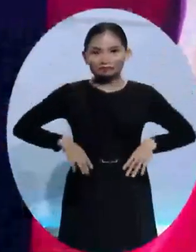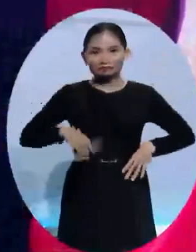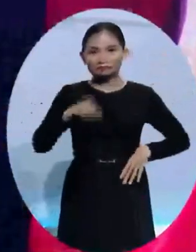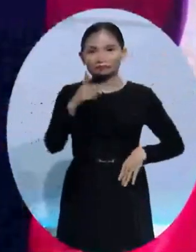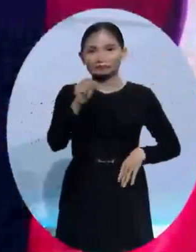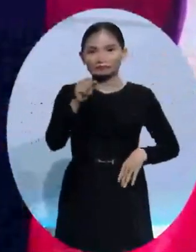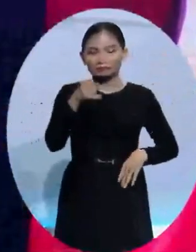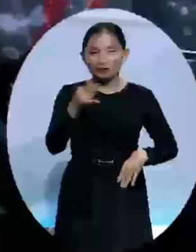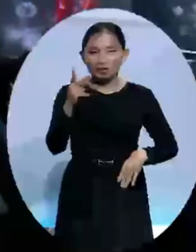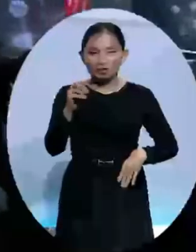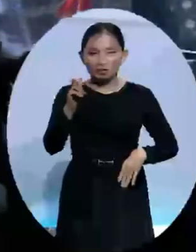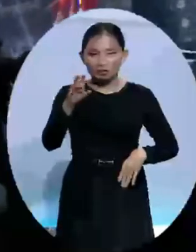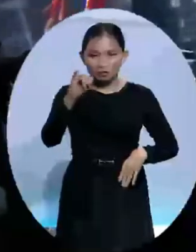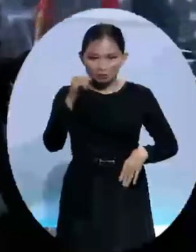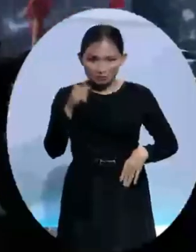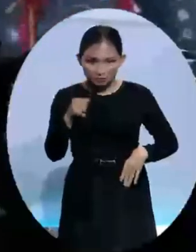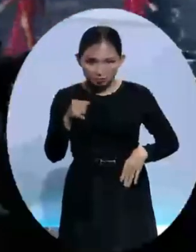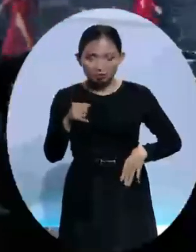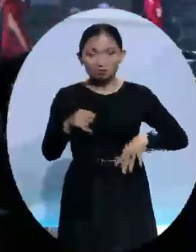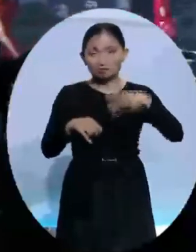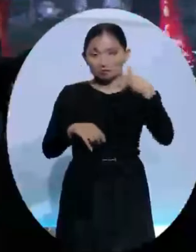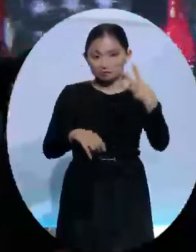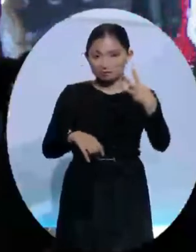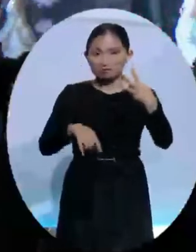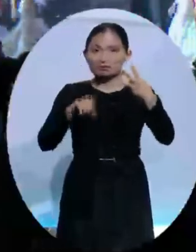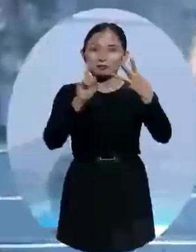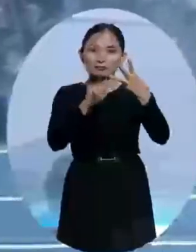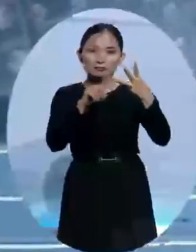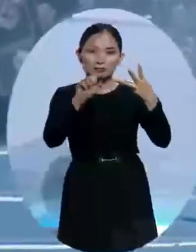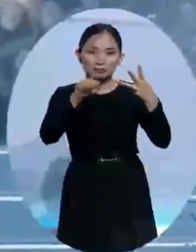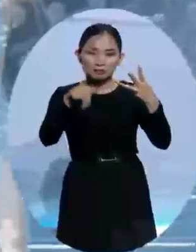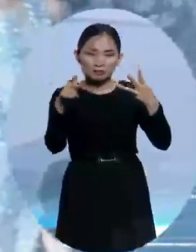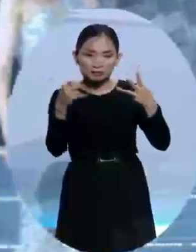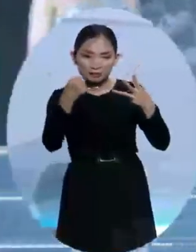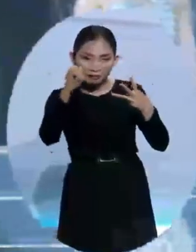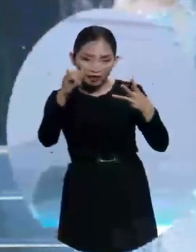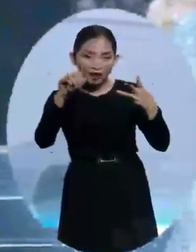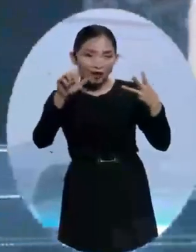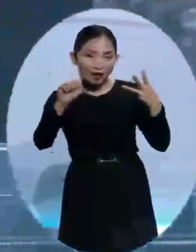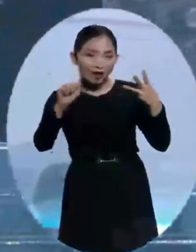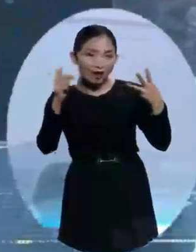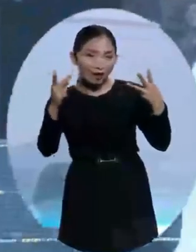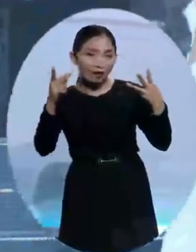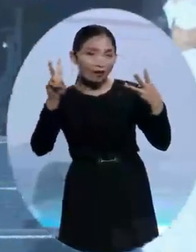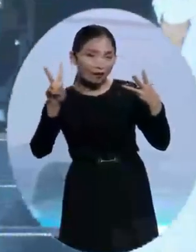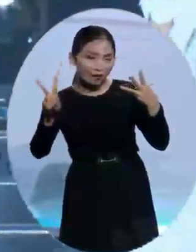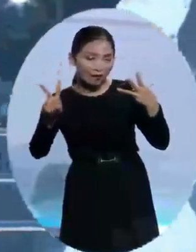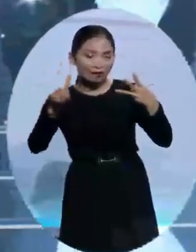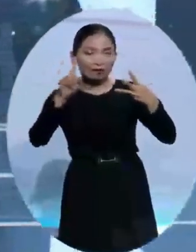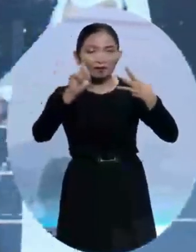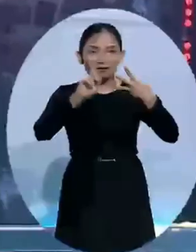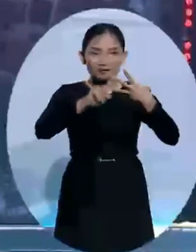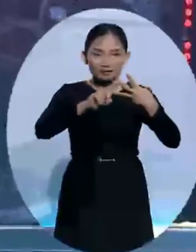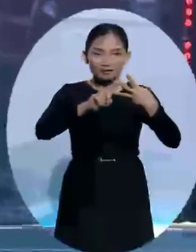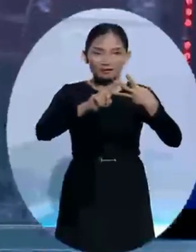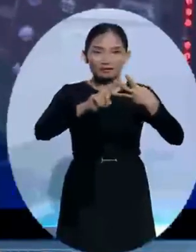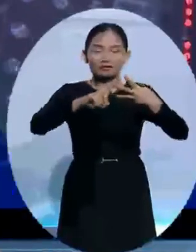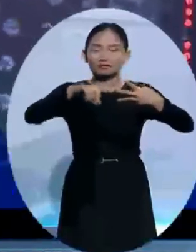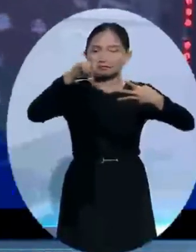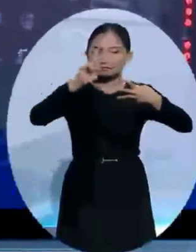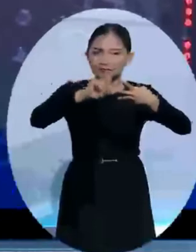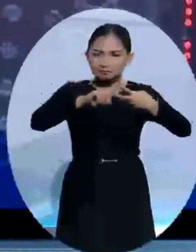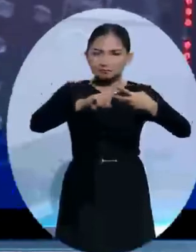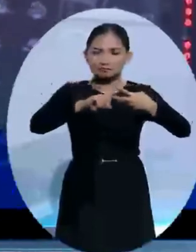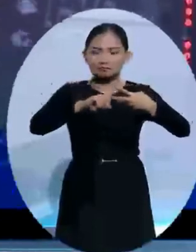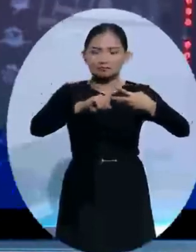sinh Chu Thị Ánh đã giành được vị trí Á hậu 2, Á hậu 1 thuộc về thí sinh Lê Phương Thảo và danh hiệu Hoa hậu thể thao Việt Nam